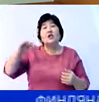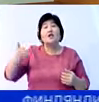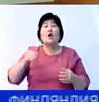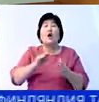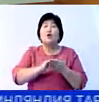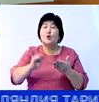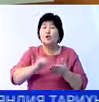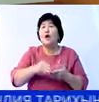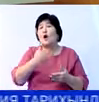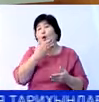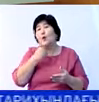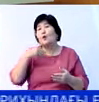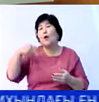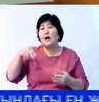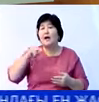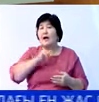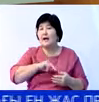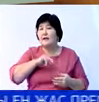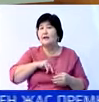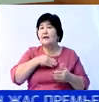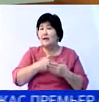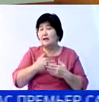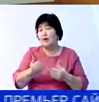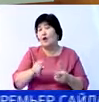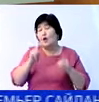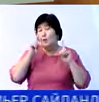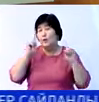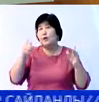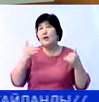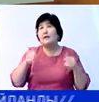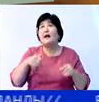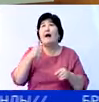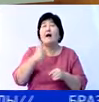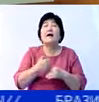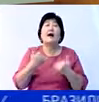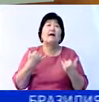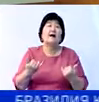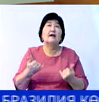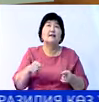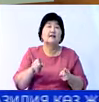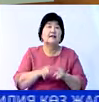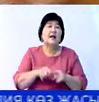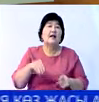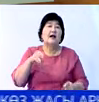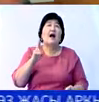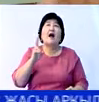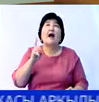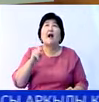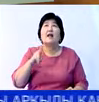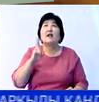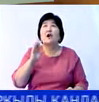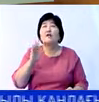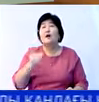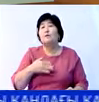көркем әдебиет салаларында әжептәуір қаламгер айналды. Бұның көрнектілері өте көп. Анау Астанада қазіргі Лена Әбдіқалықова, кеше ғана